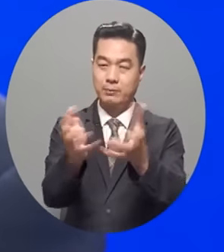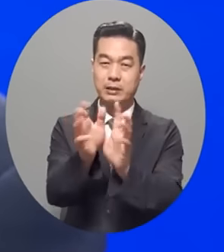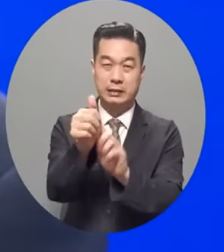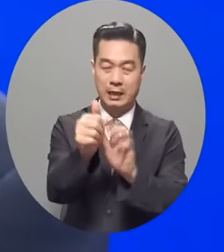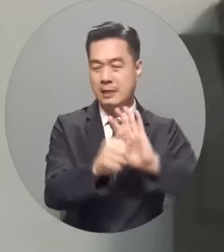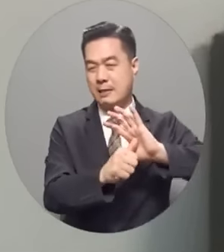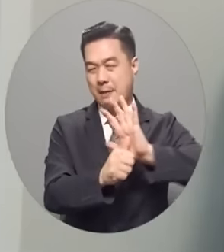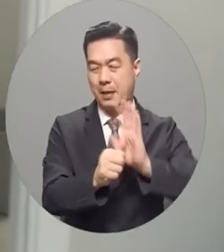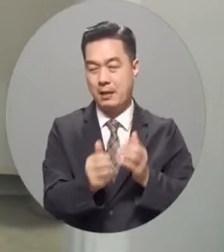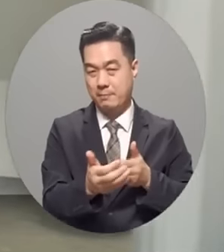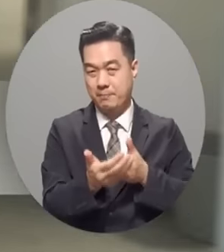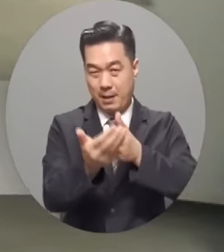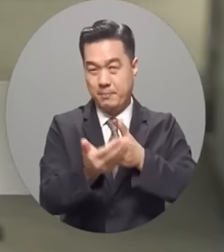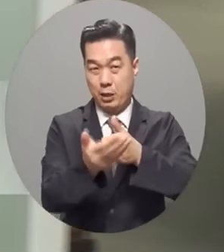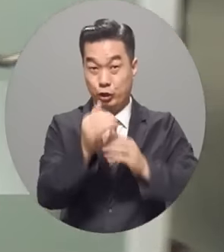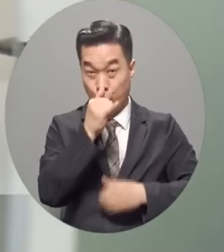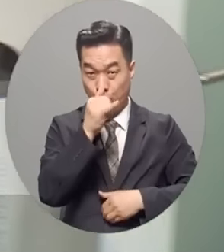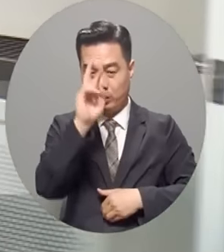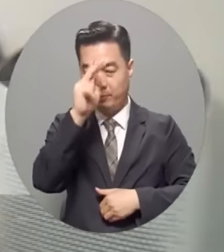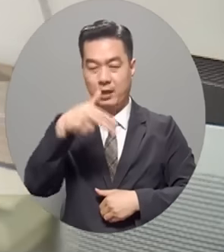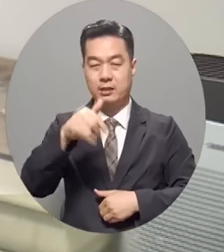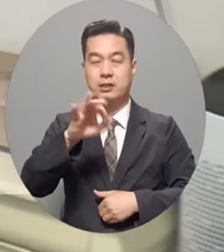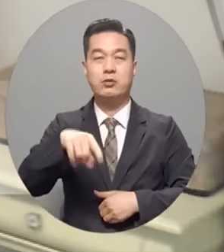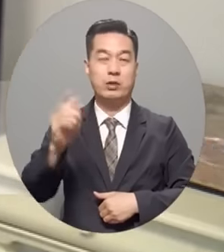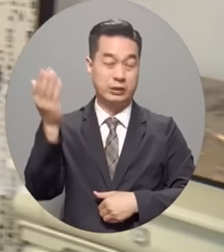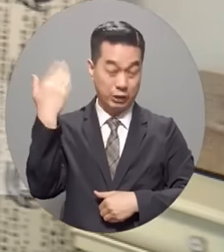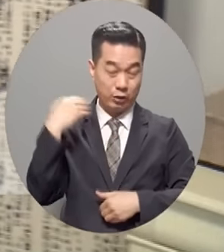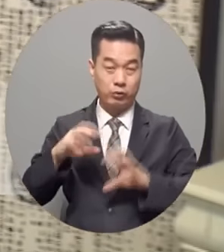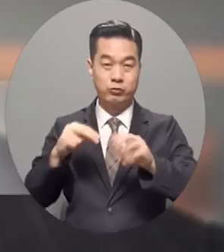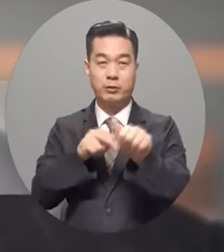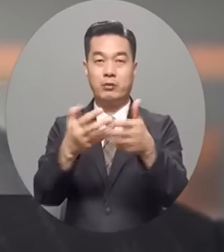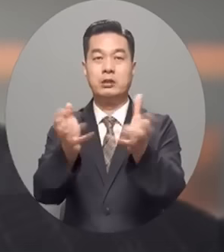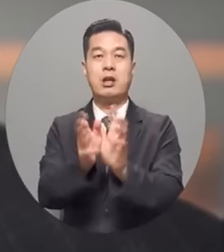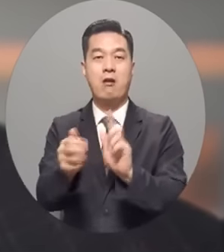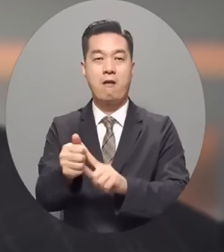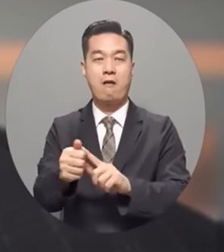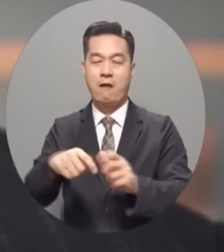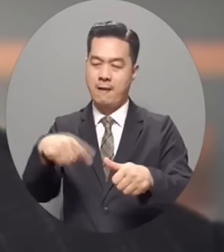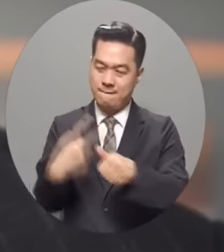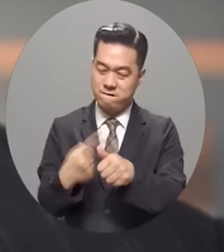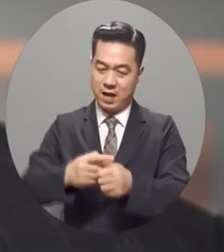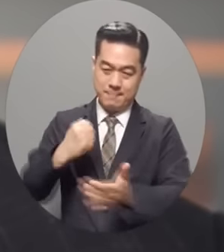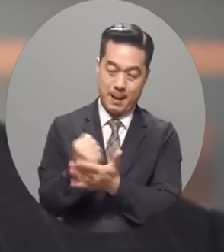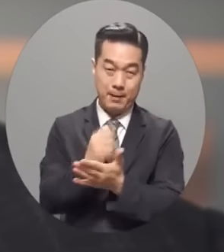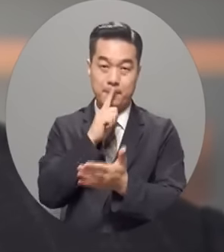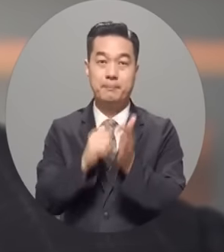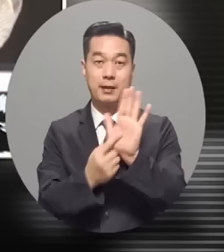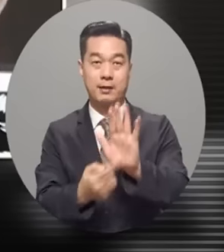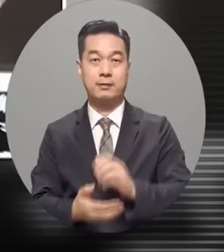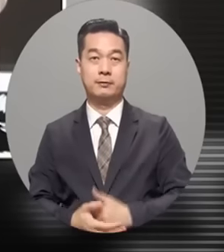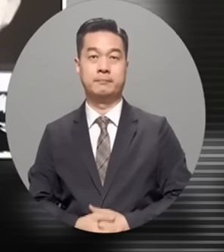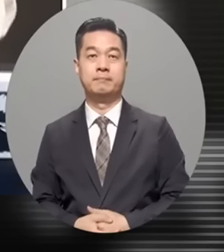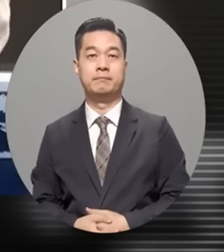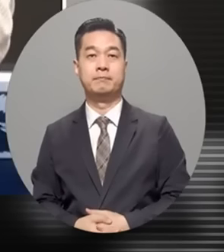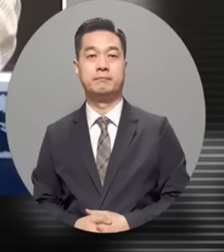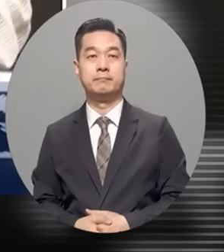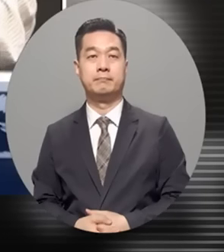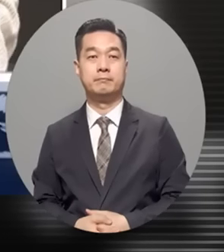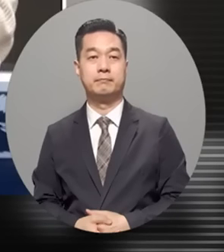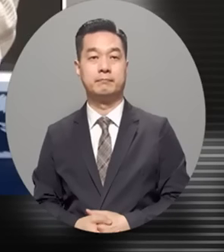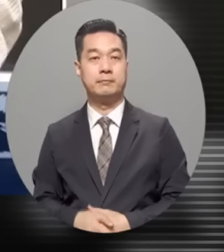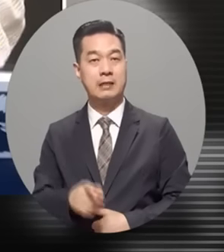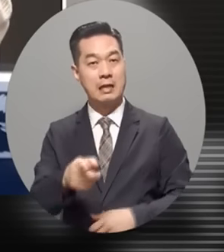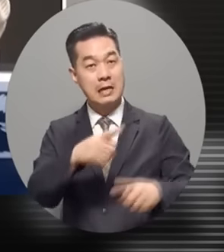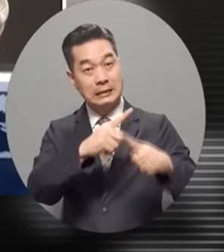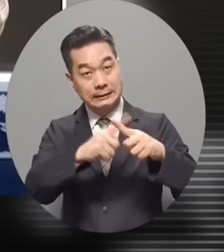거세지고 있는 가운데 박지원 전 국정원장은 김 의장을 상대로 욕설을 써가며 원색적으로 비난했습니다. 아, 진짜.